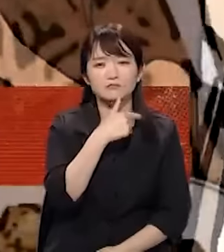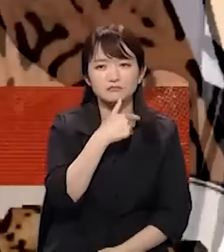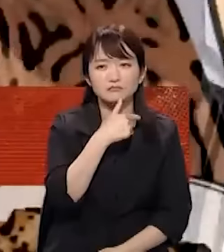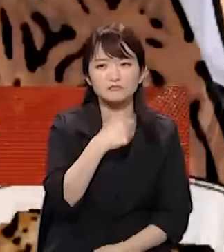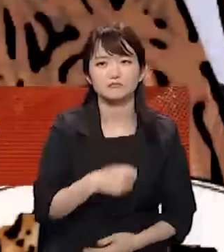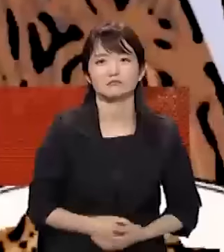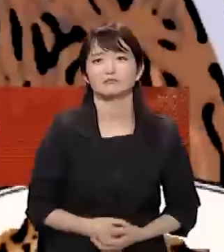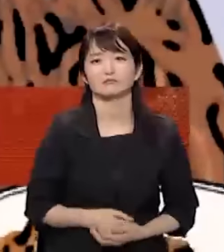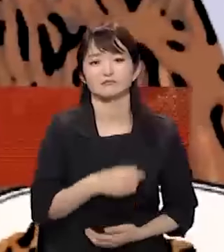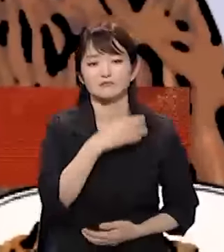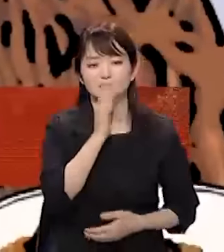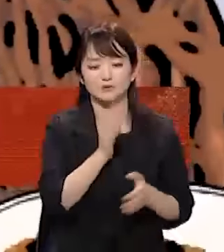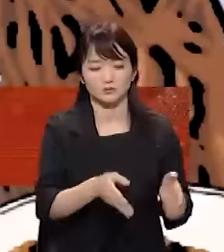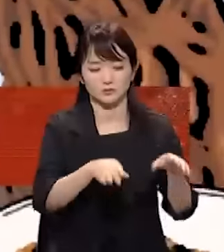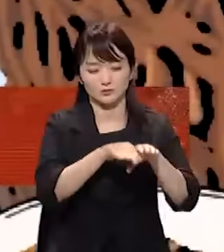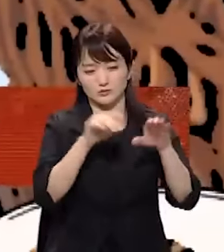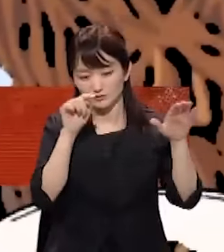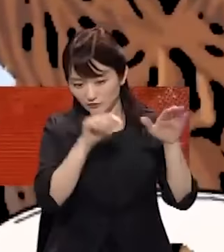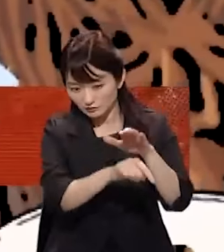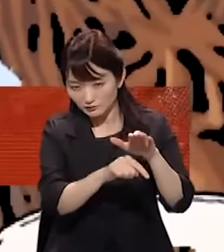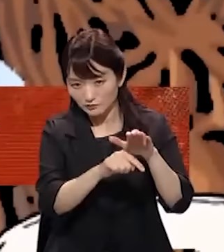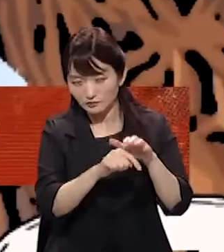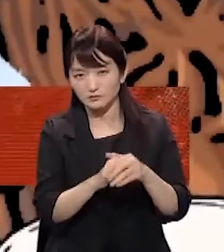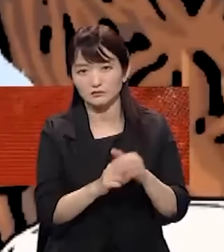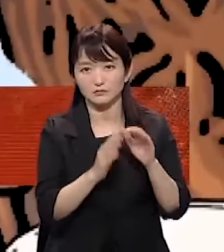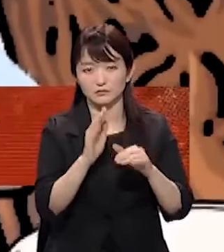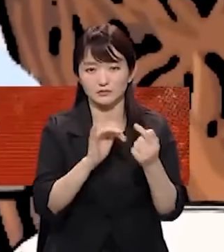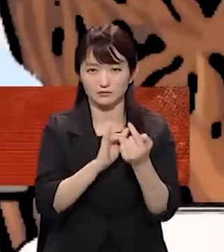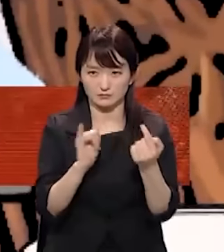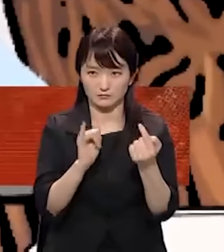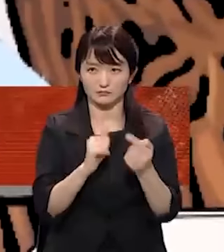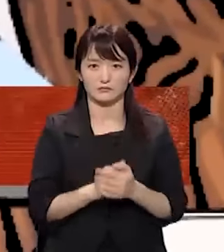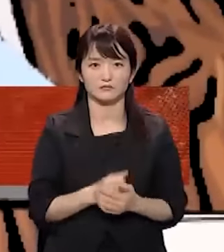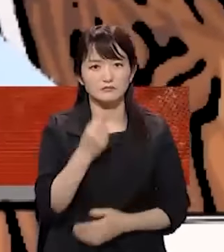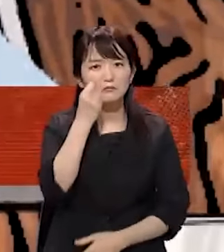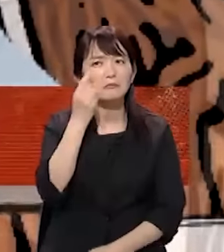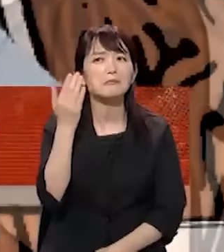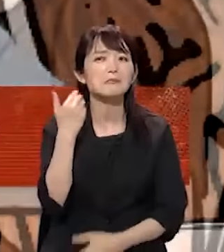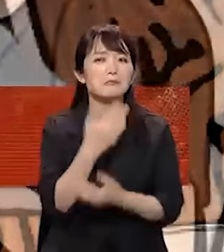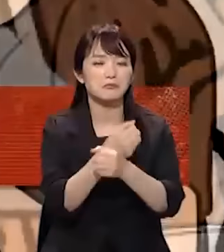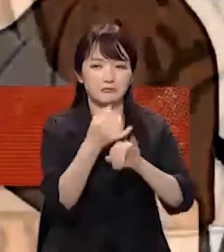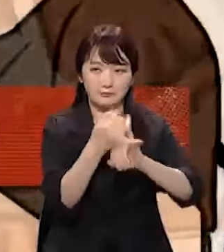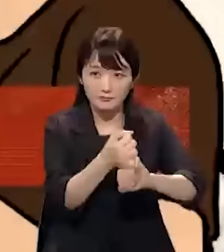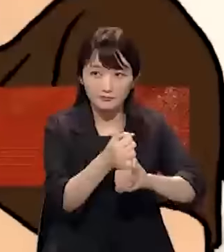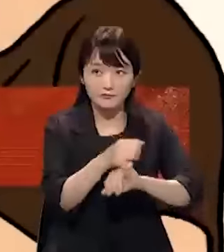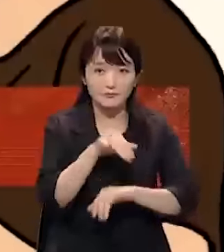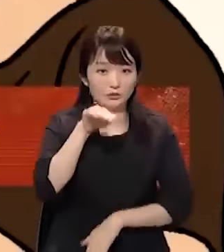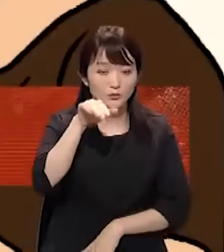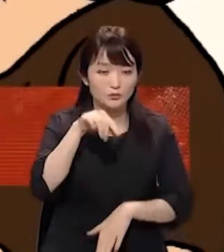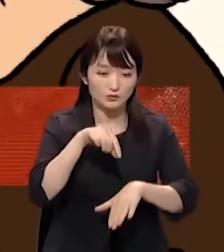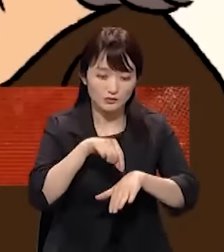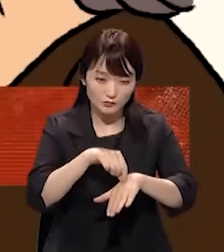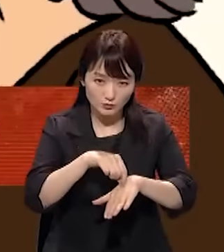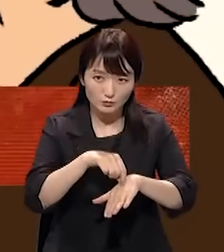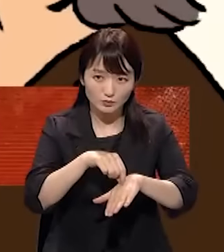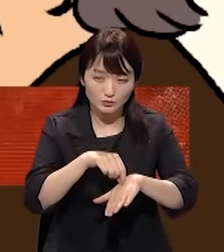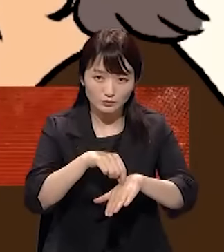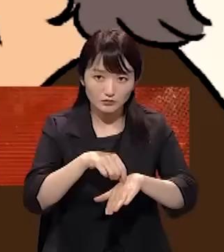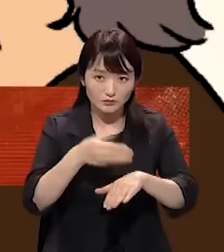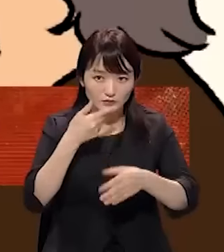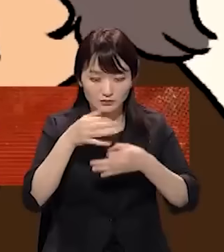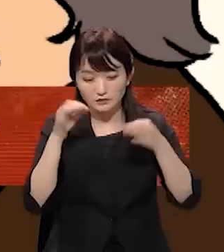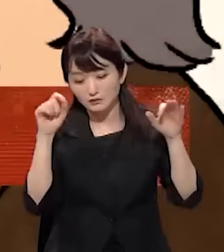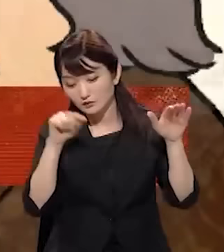노당 이용하는 그 마을 어르신들 41명 정도가 한 달 전부터 예약을 해 놨던 오리주물럭 식당에 가서 초복을